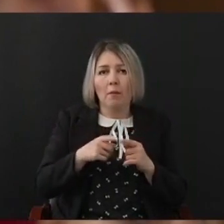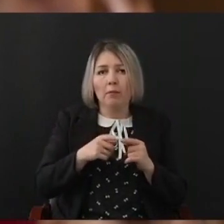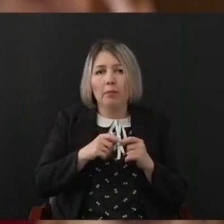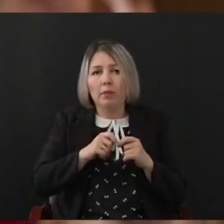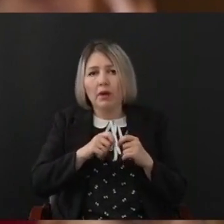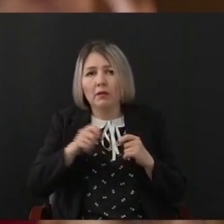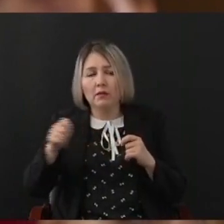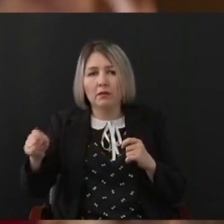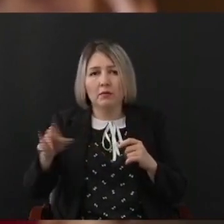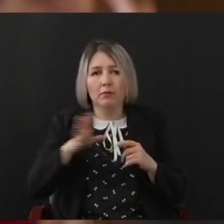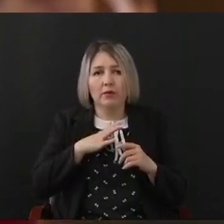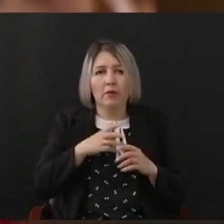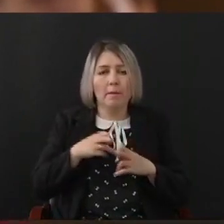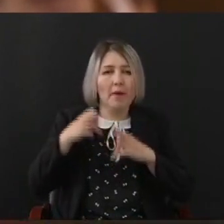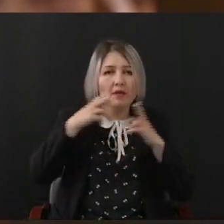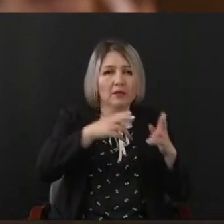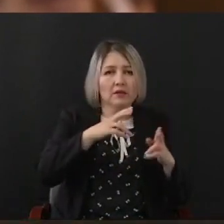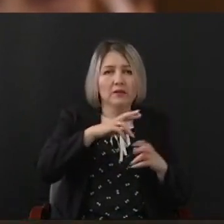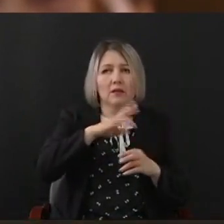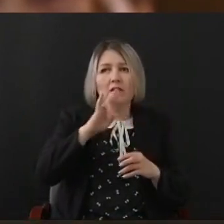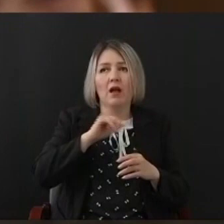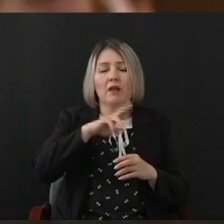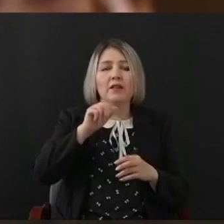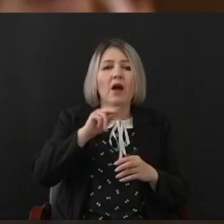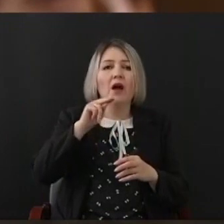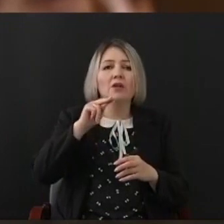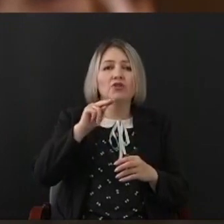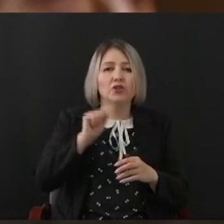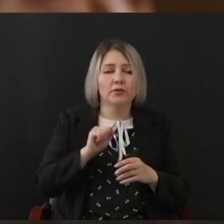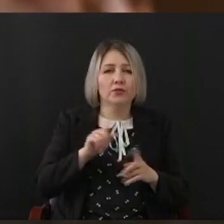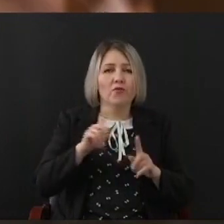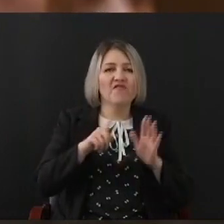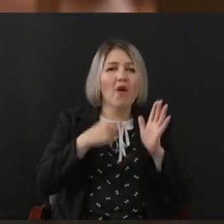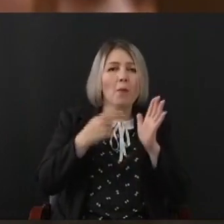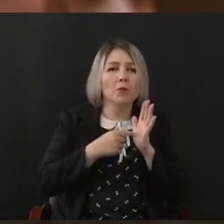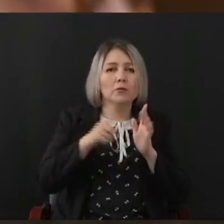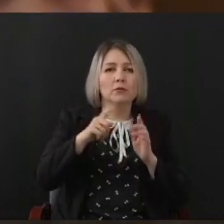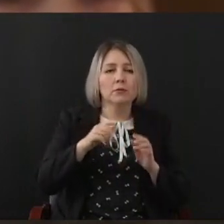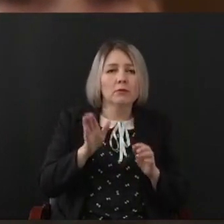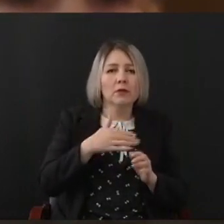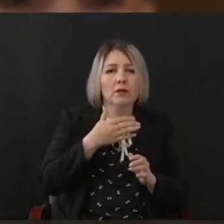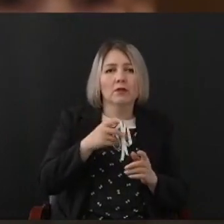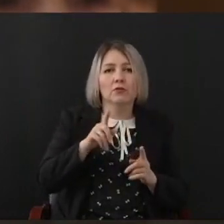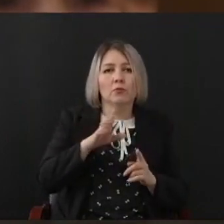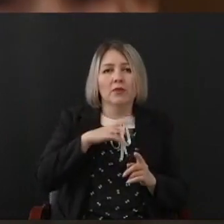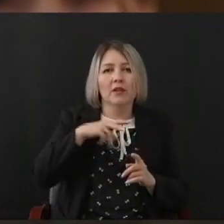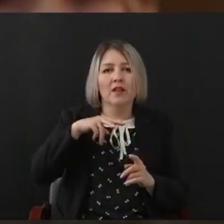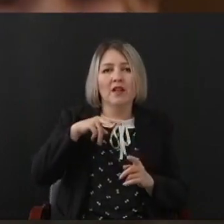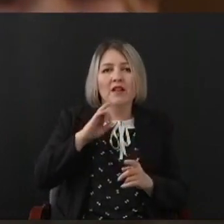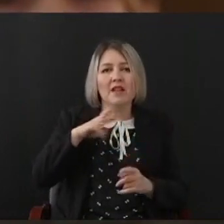И вопрос о том, чтобы нас сняли с лимитированных поездок по городу. То есть нам